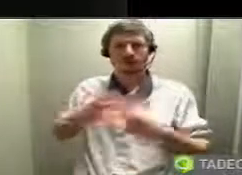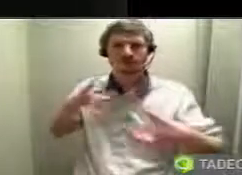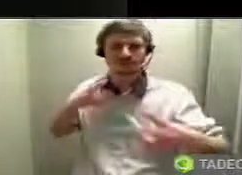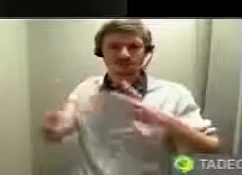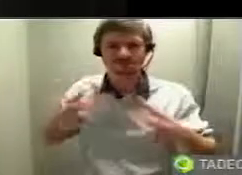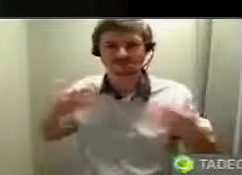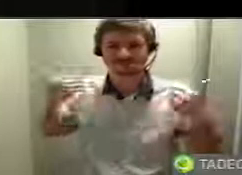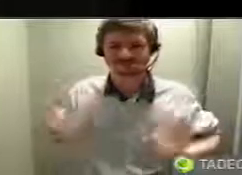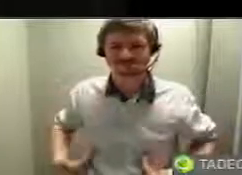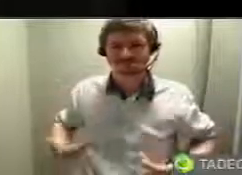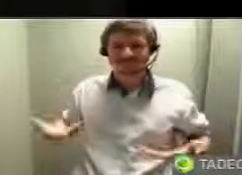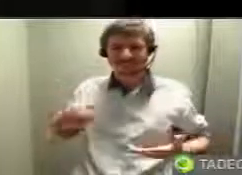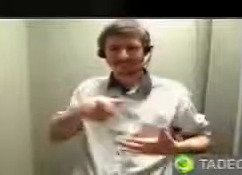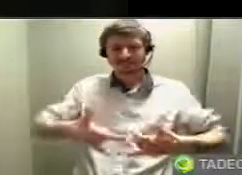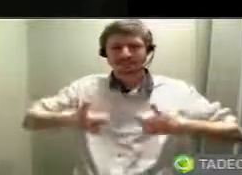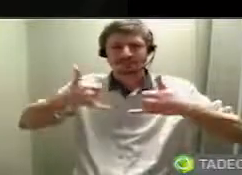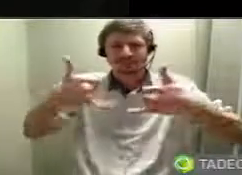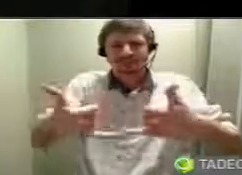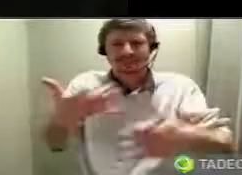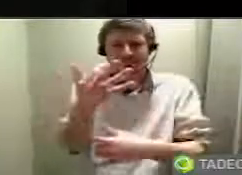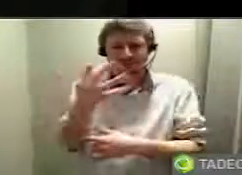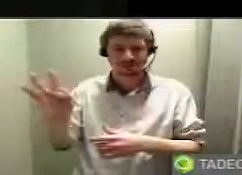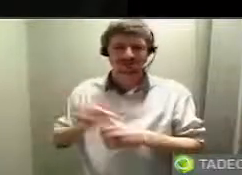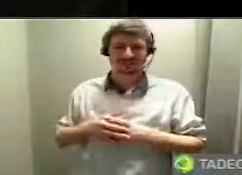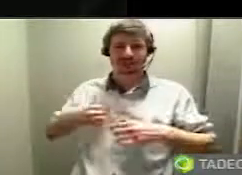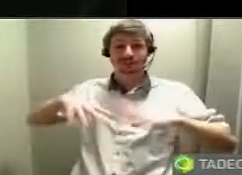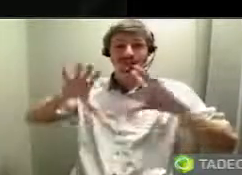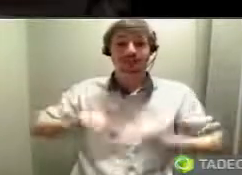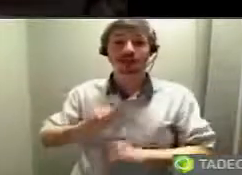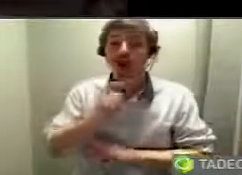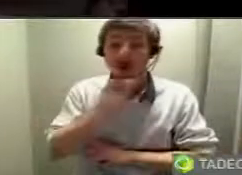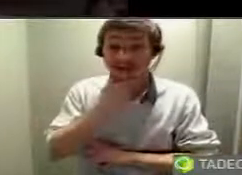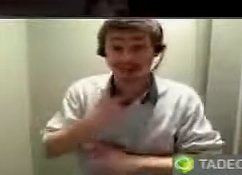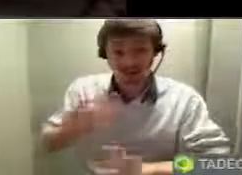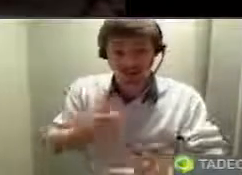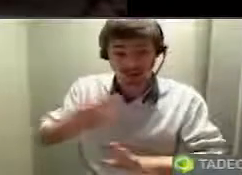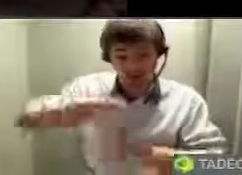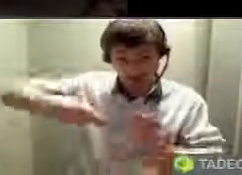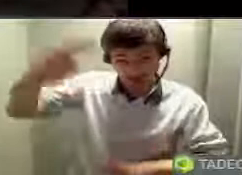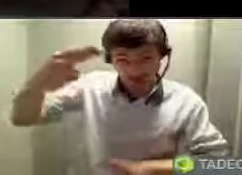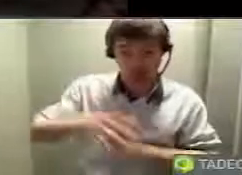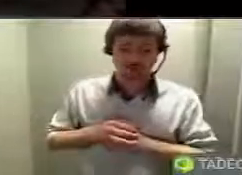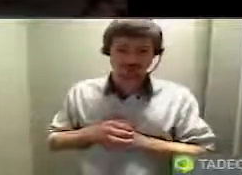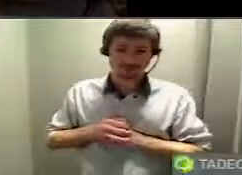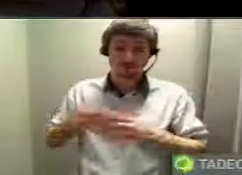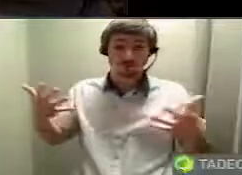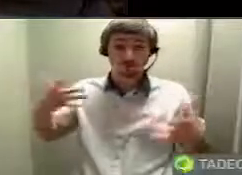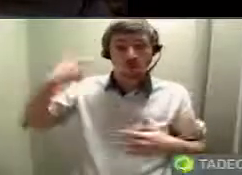du côté d'où j'habite en Angleterre, je suis du Nord. Et donc Londres pour nous n'était pas notre